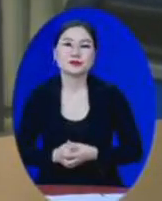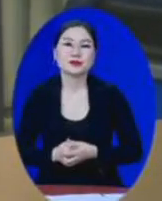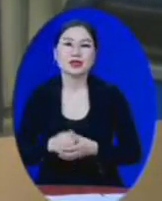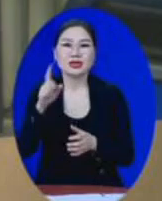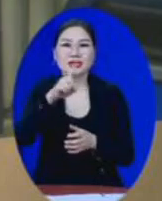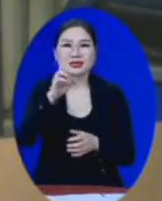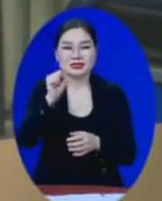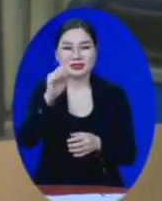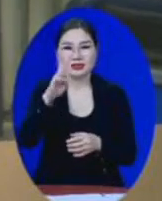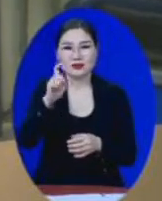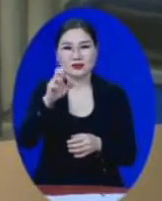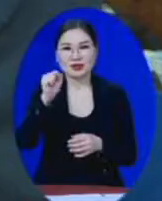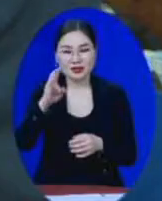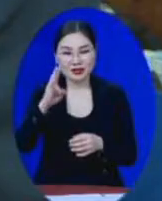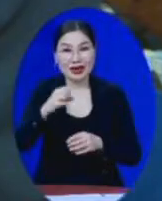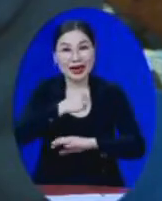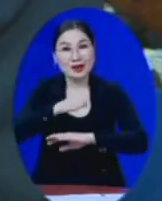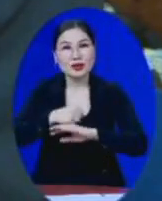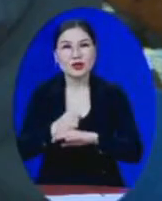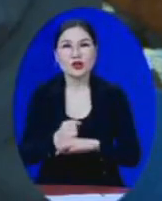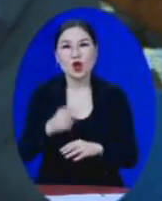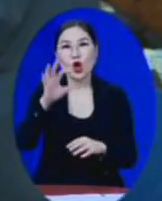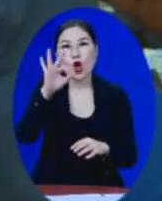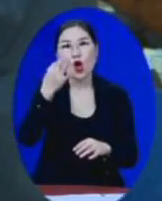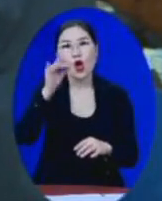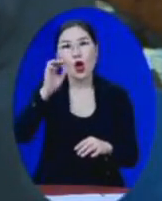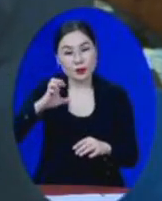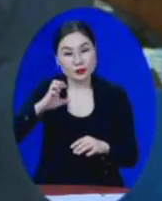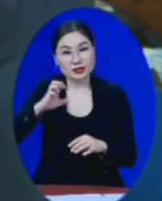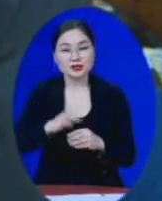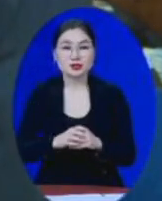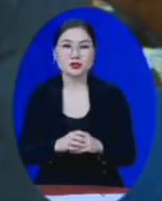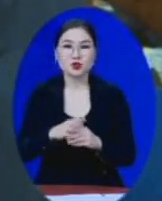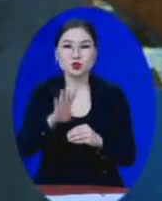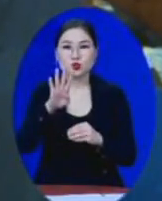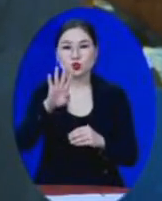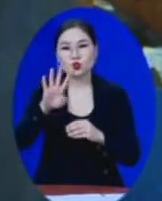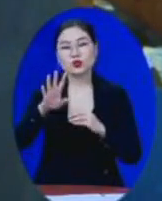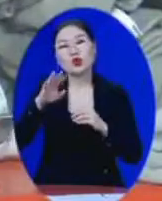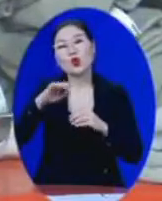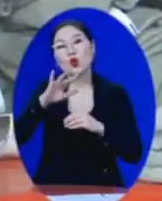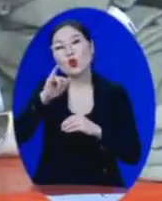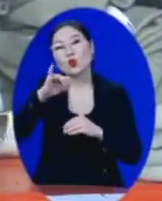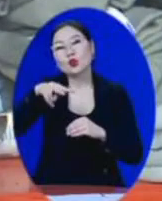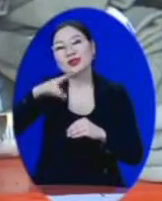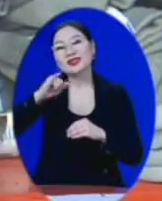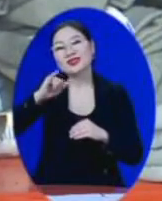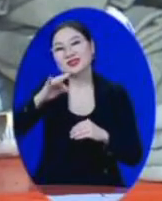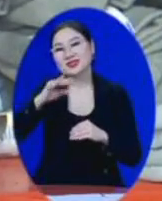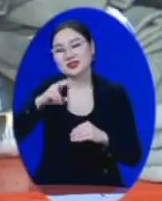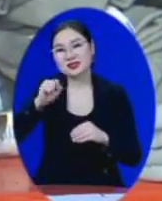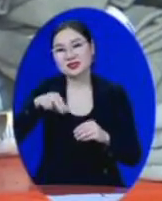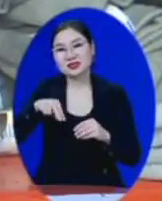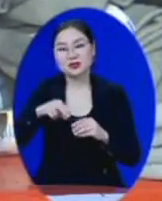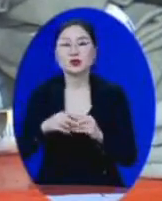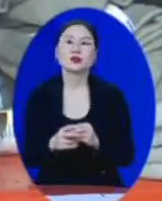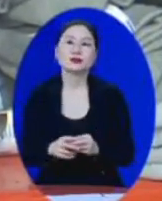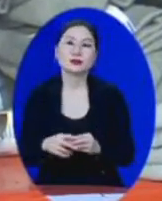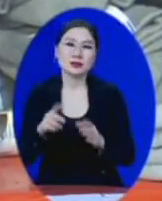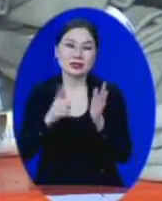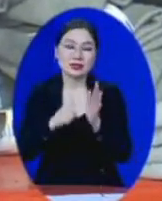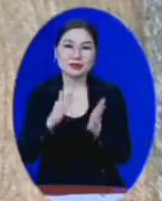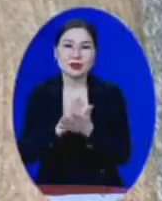иргэд төдэггүй баруун 5 аймгийн иргэд хэрэглэдэг. Өвөлцөн хавар намар гэд жилийн 4 үйлрэлт өмсөх ноосон болон 5 амсыг төрөл бүрээр